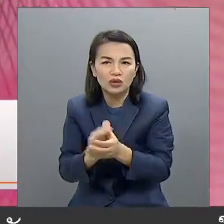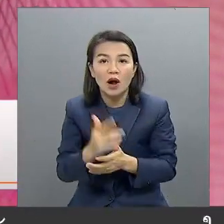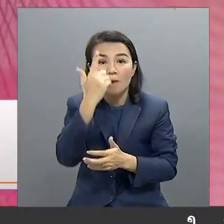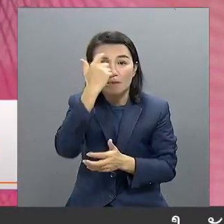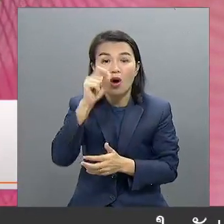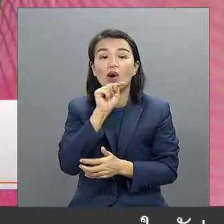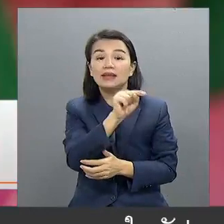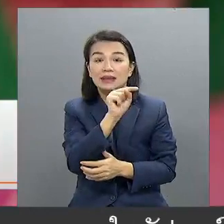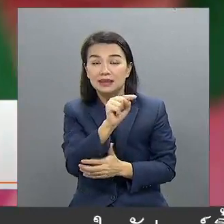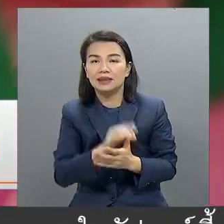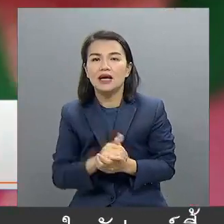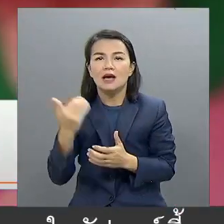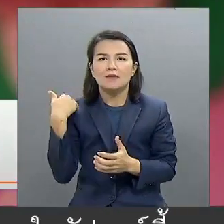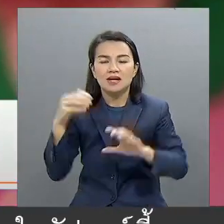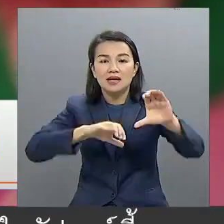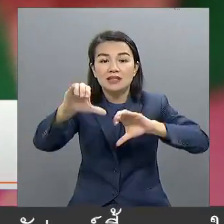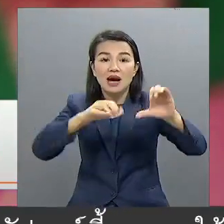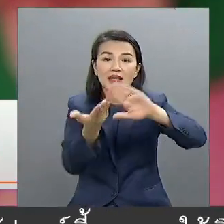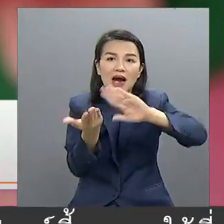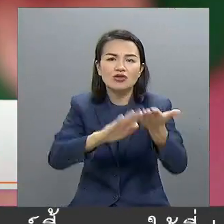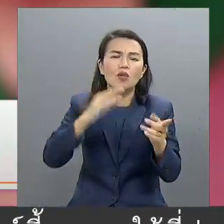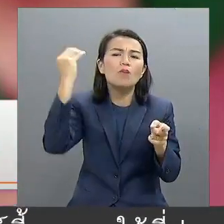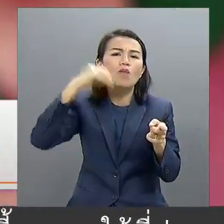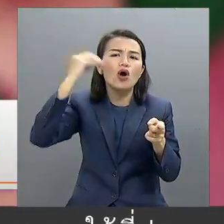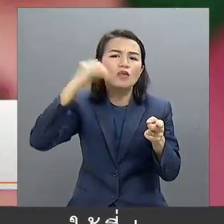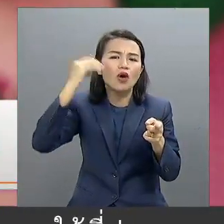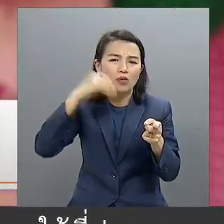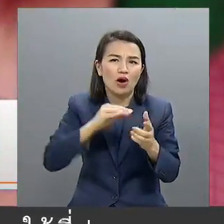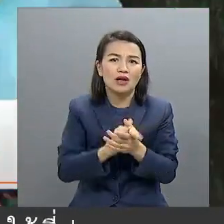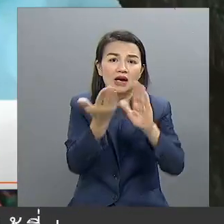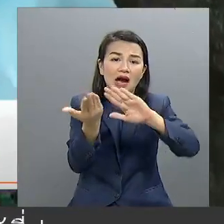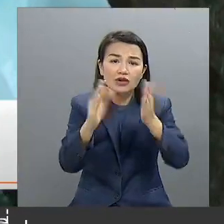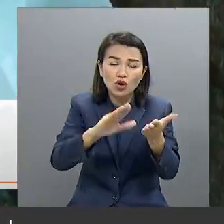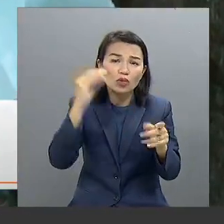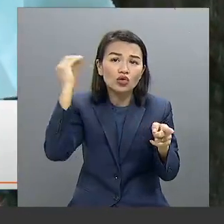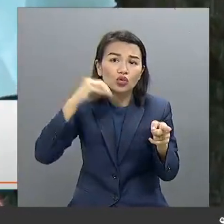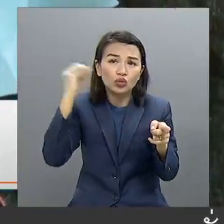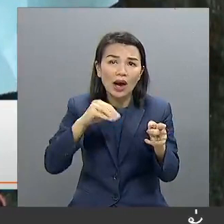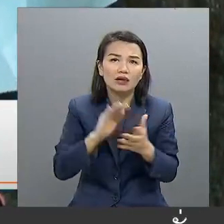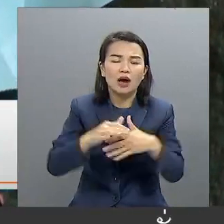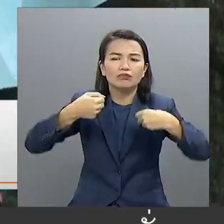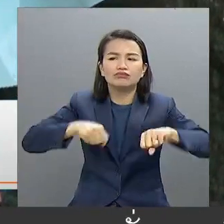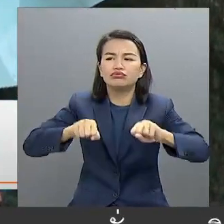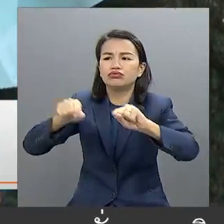มากจะมีการจัดงานสบอยู่บ่อยครั้งและเมอมงานสบแต่ละครั้ง ก็ต้องขับรถออกไปซ้อพวง